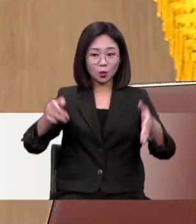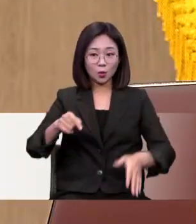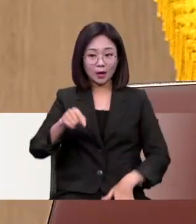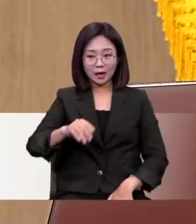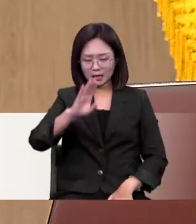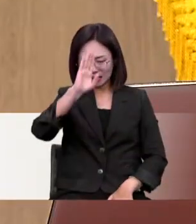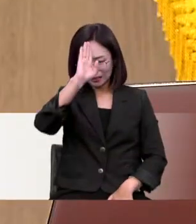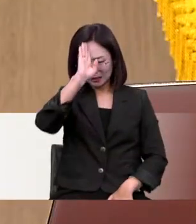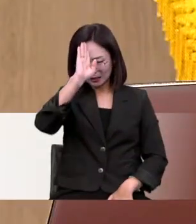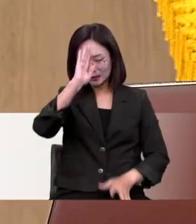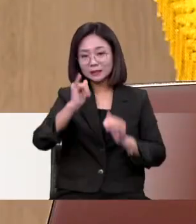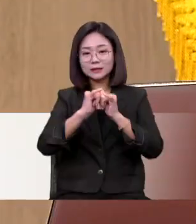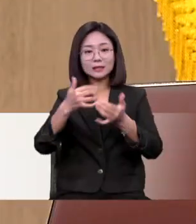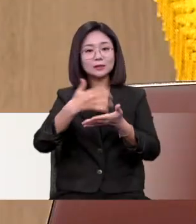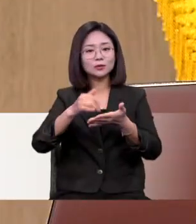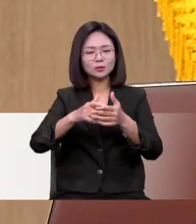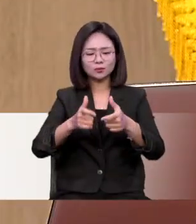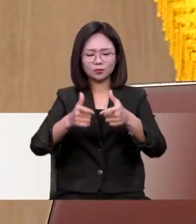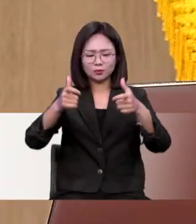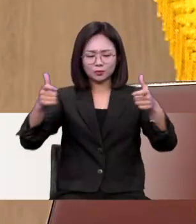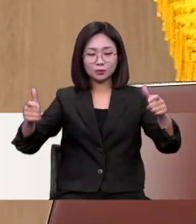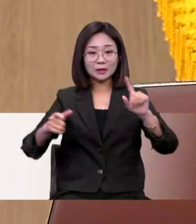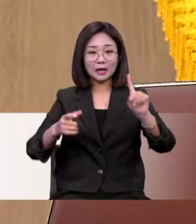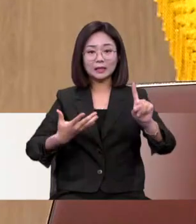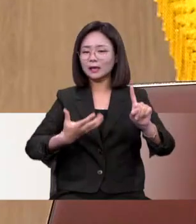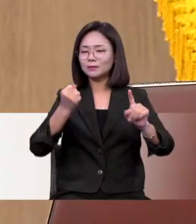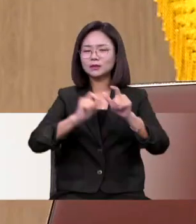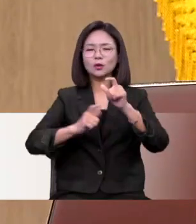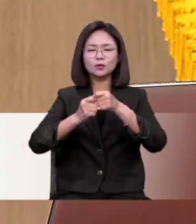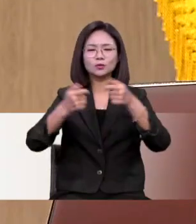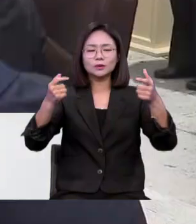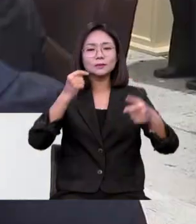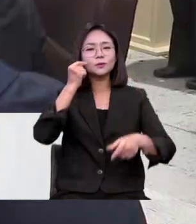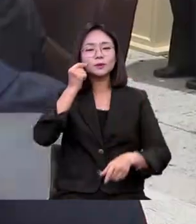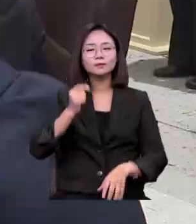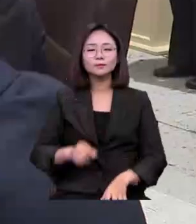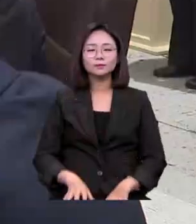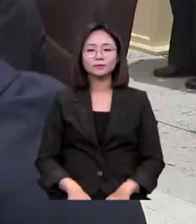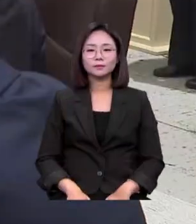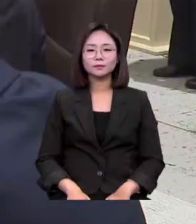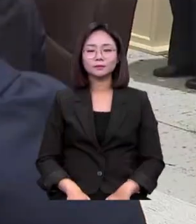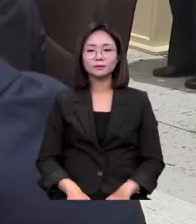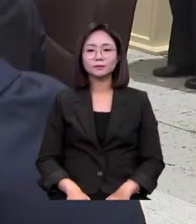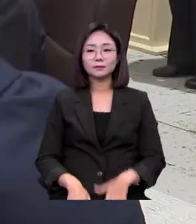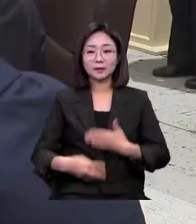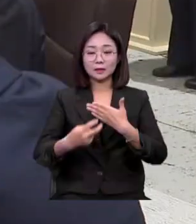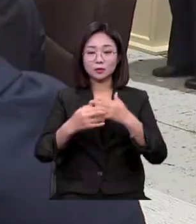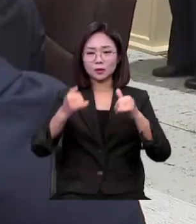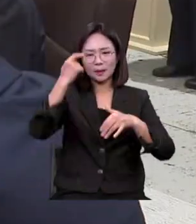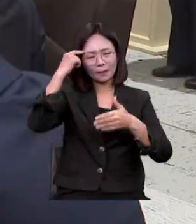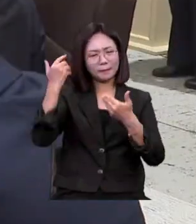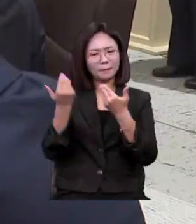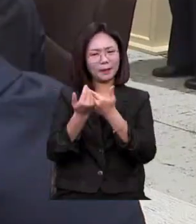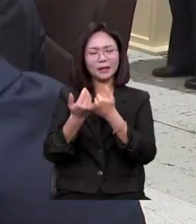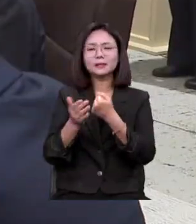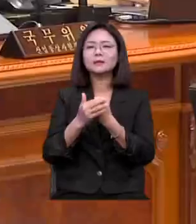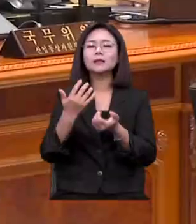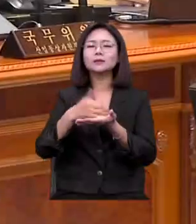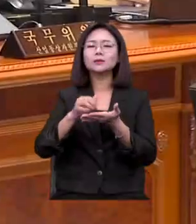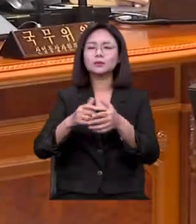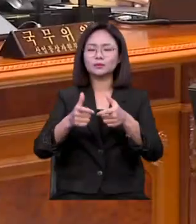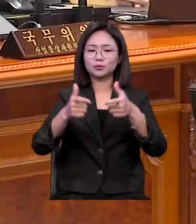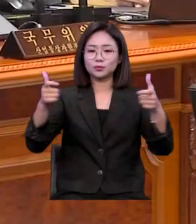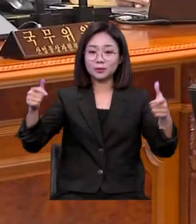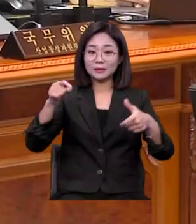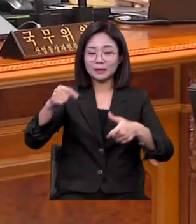의대 정원을 단 한 명도 늘리지 못했습니다 의료계 반발에 증원을 중단한 4년